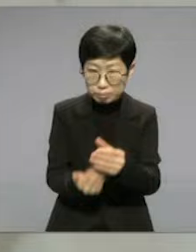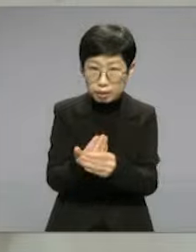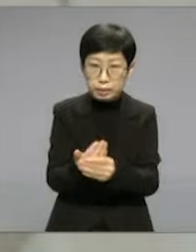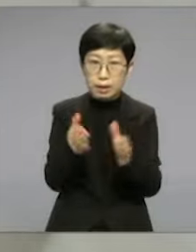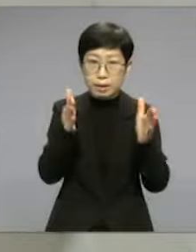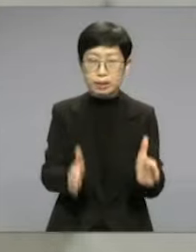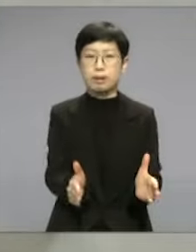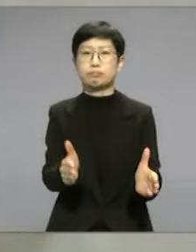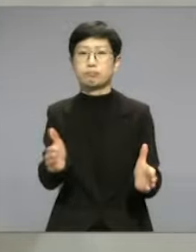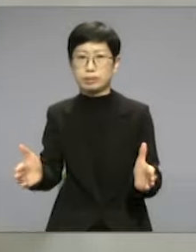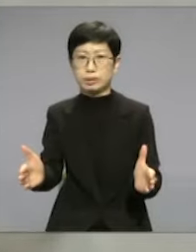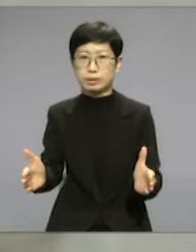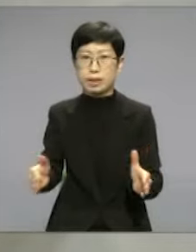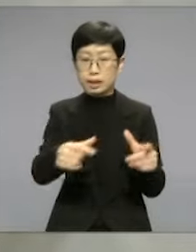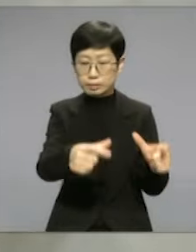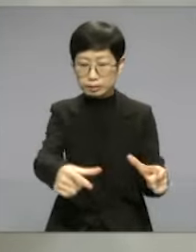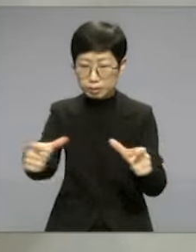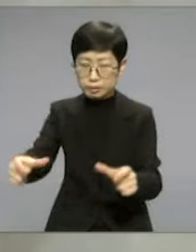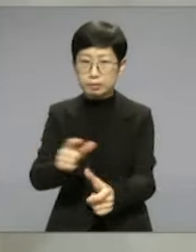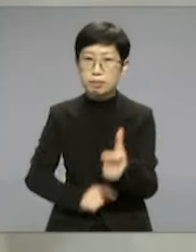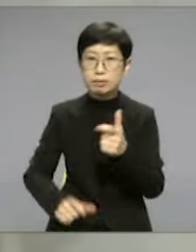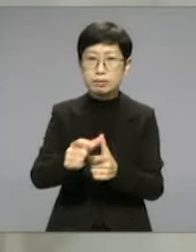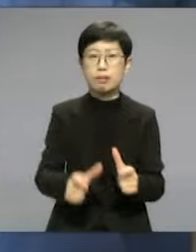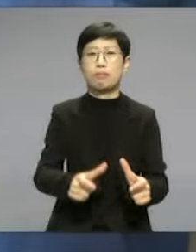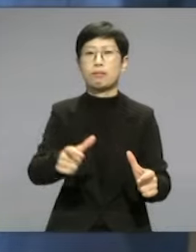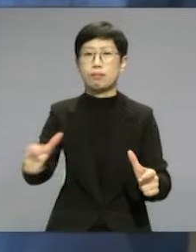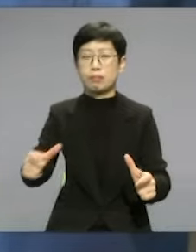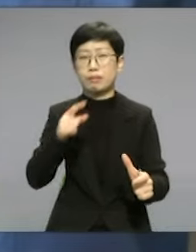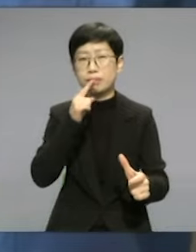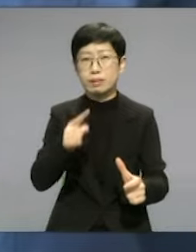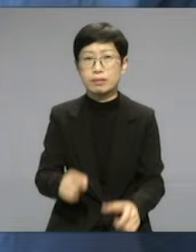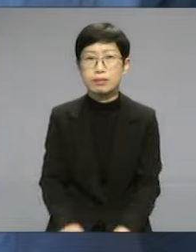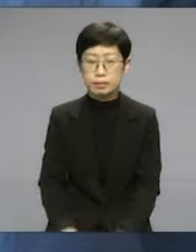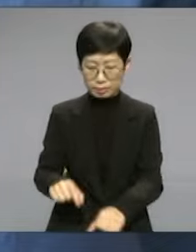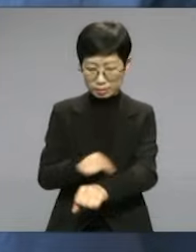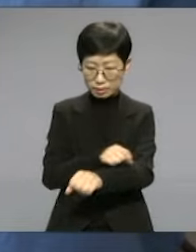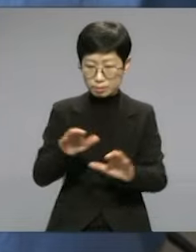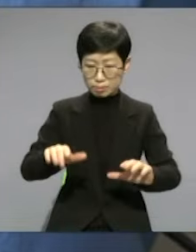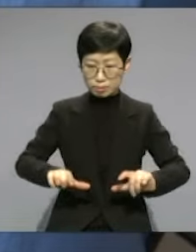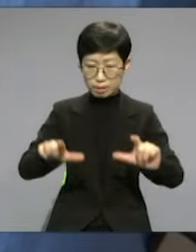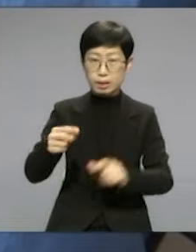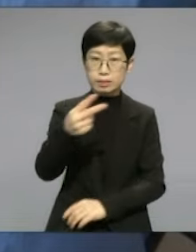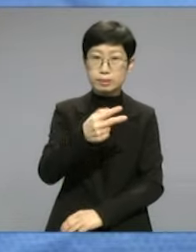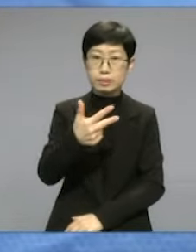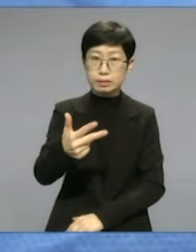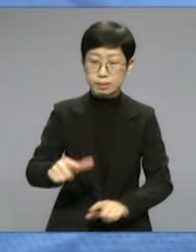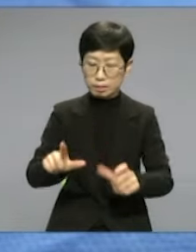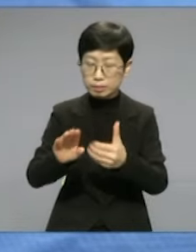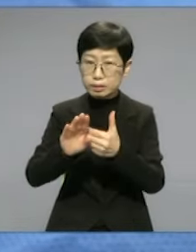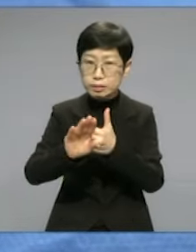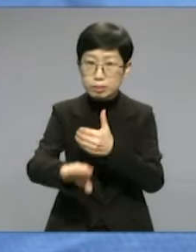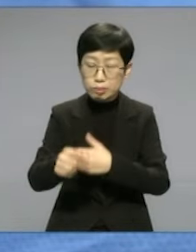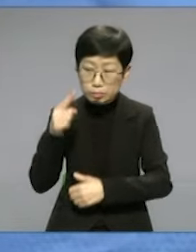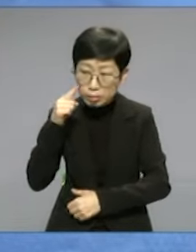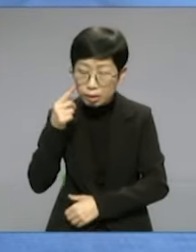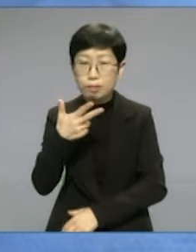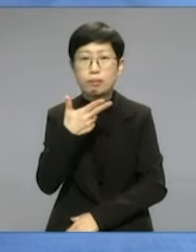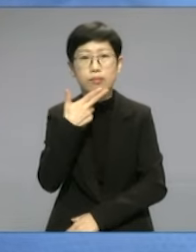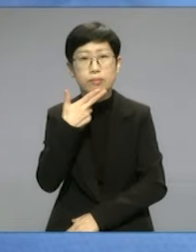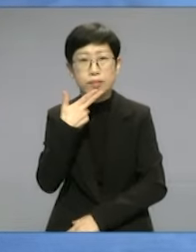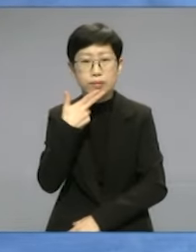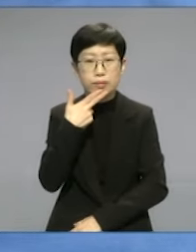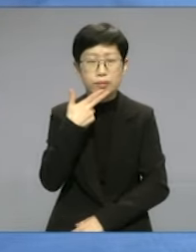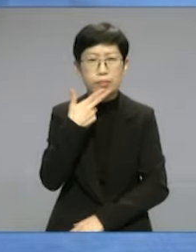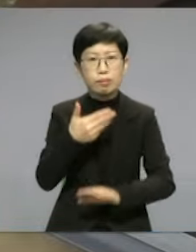길어지고 지역도 더 넓어졌다는 겁니다. 특히 올해는 2007년 이후 볼수 없었던